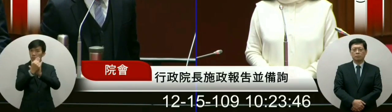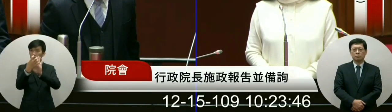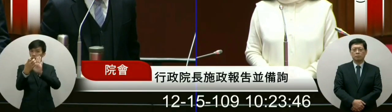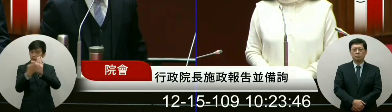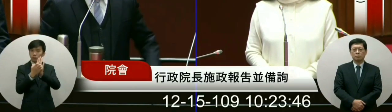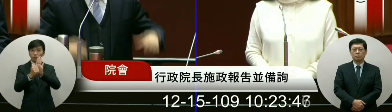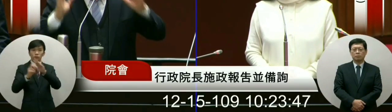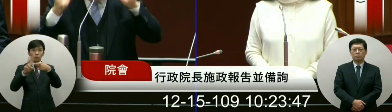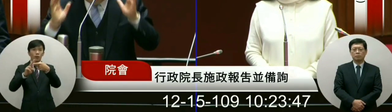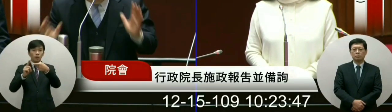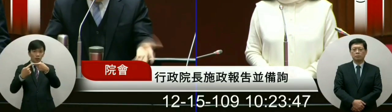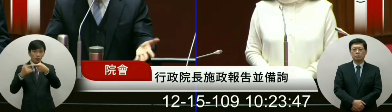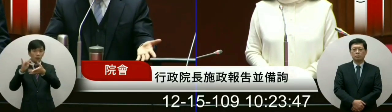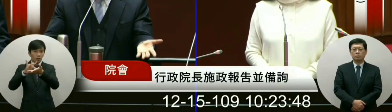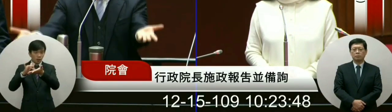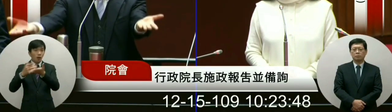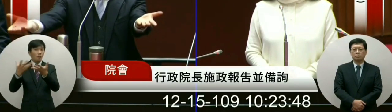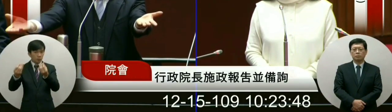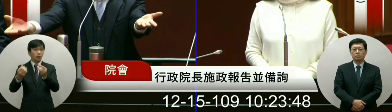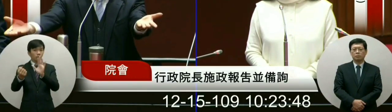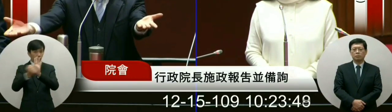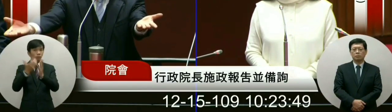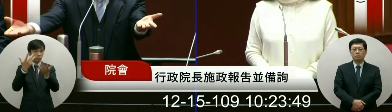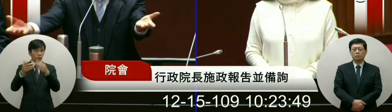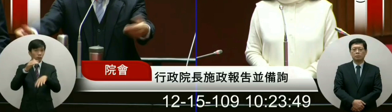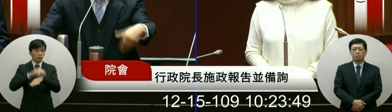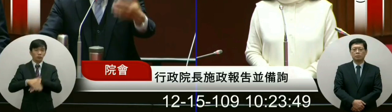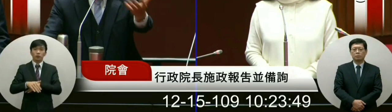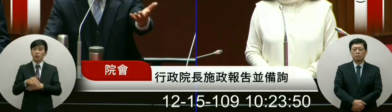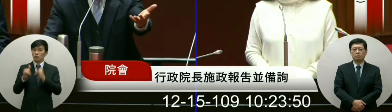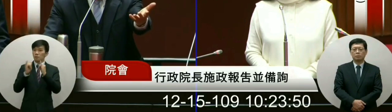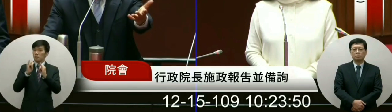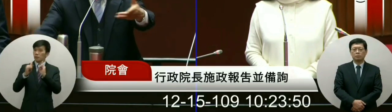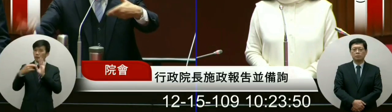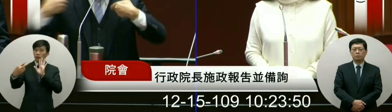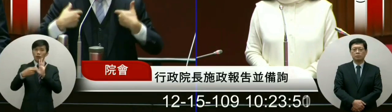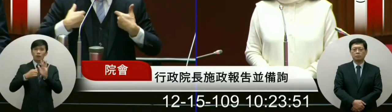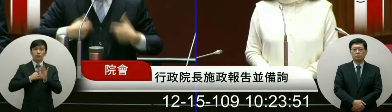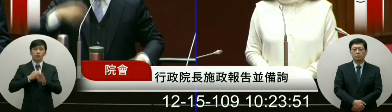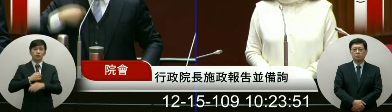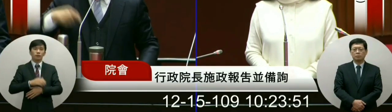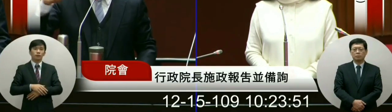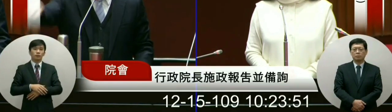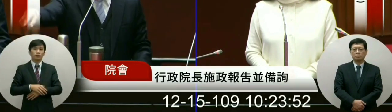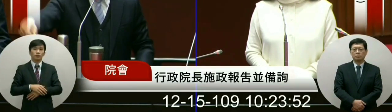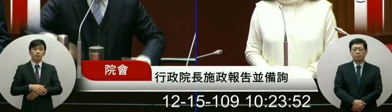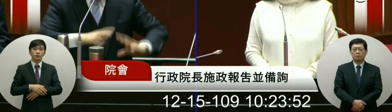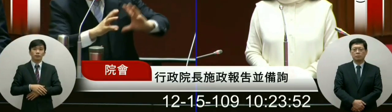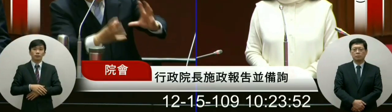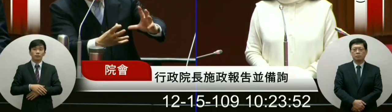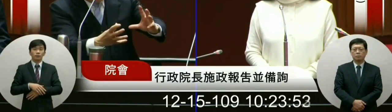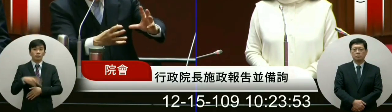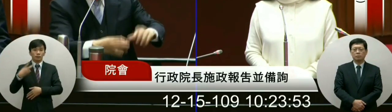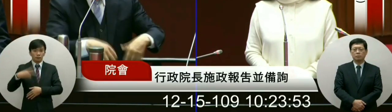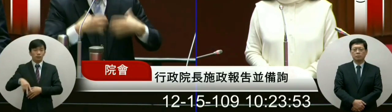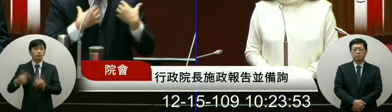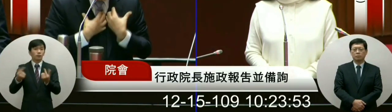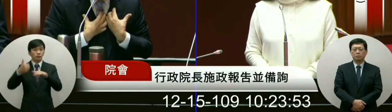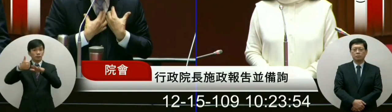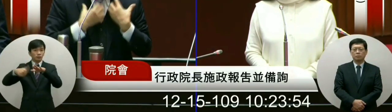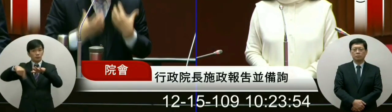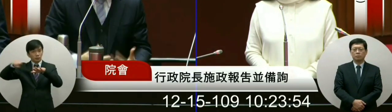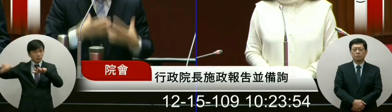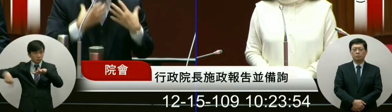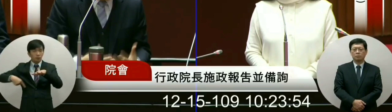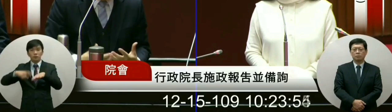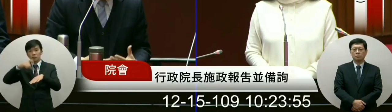克多巴胺，这样人民看得清清楚楚。在野党要求政府下令包装，